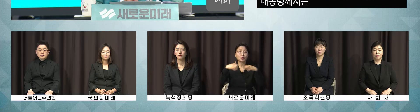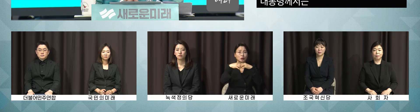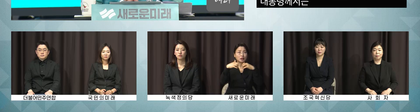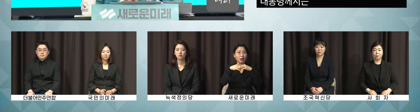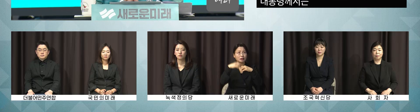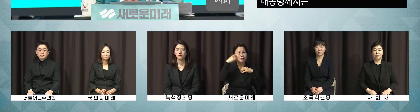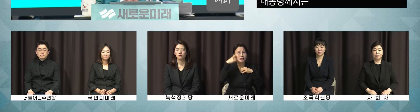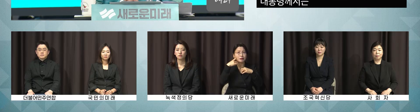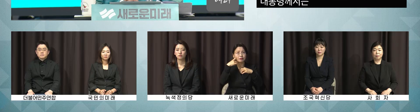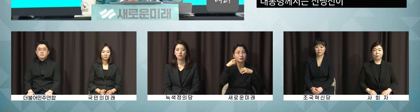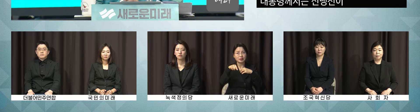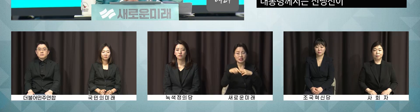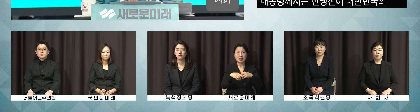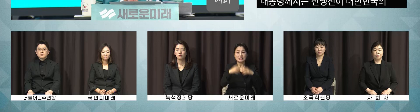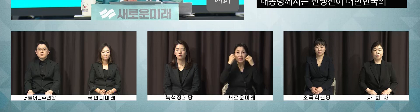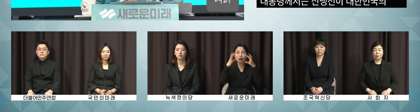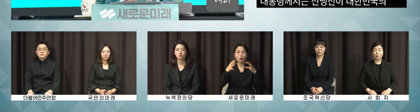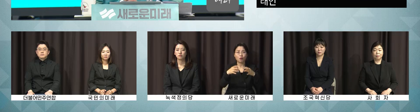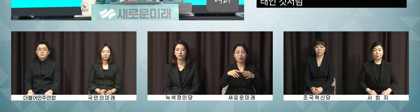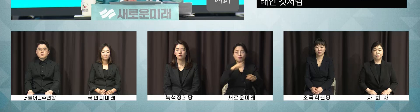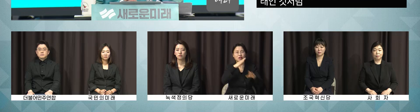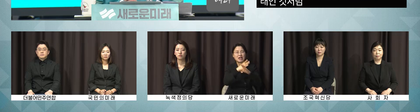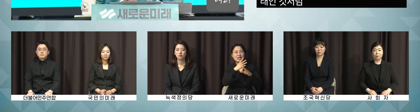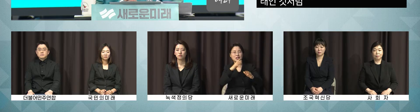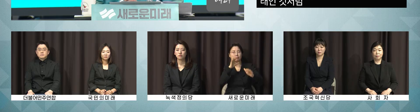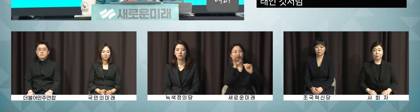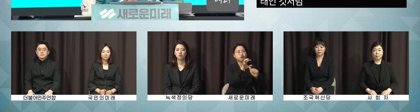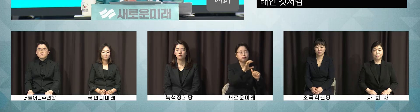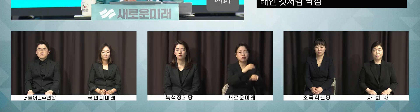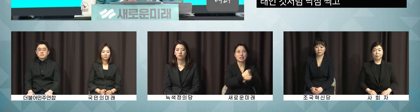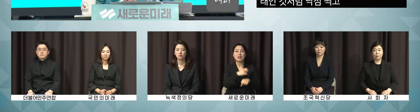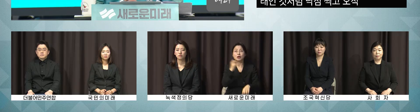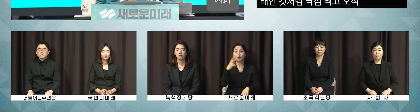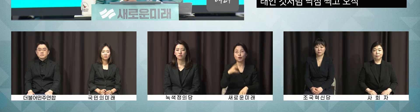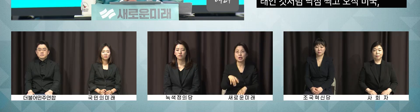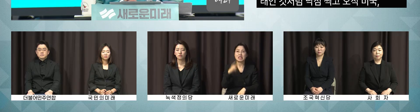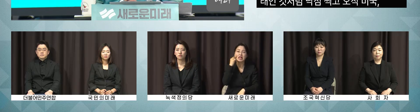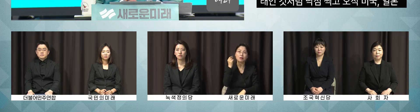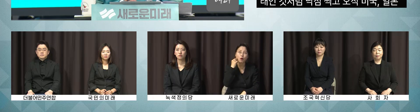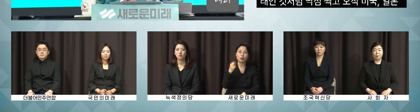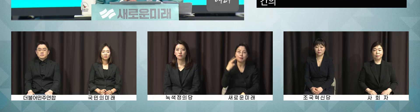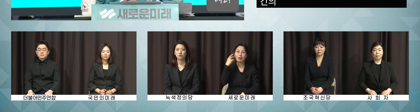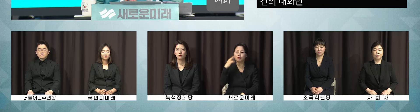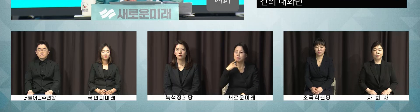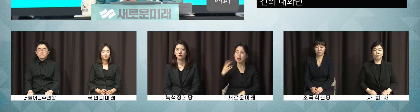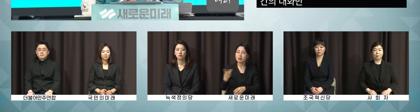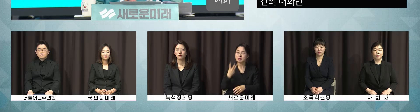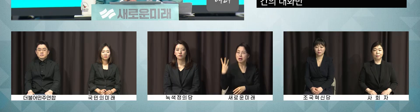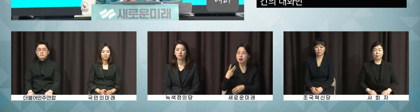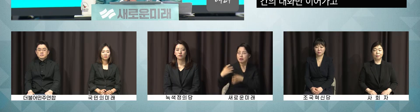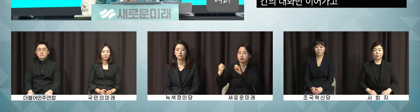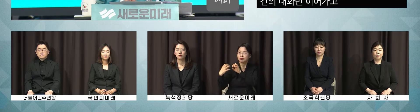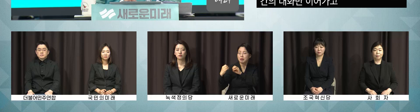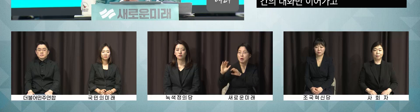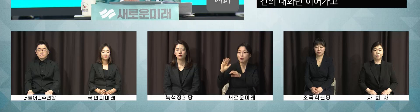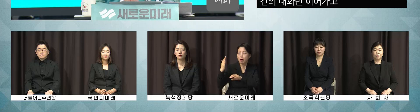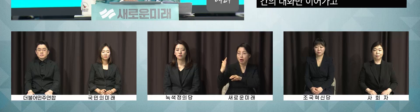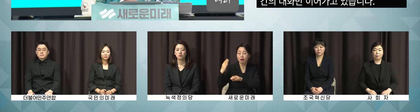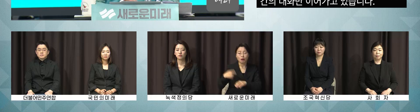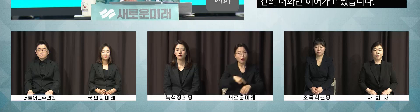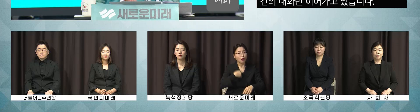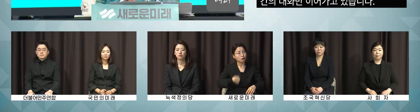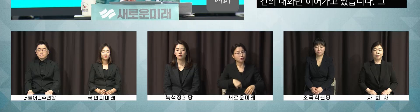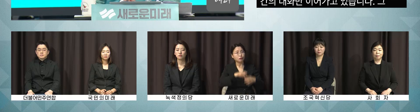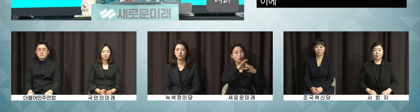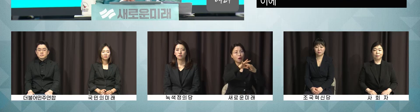대한민국의 미래인 것처럼 낙점 찍고 오직 미국과 일본 간의 대화만 이어가고 있습니다. 그 사이에 중국과의